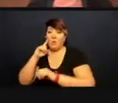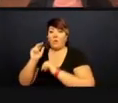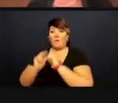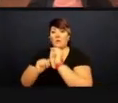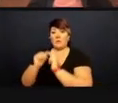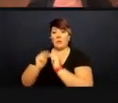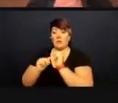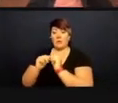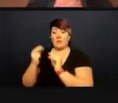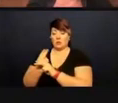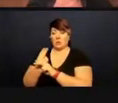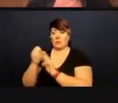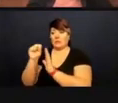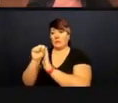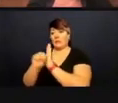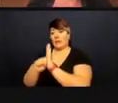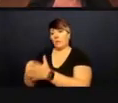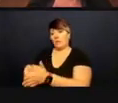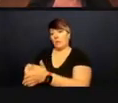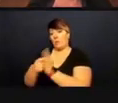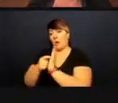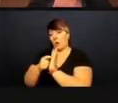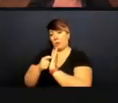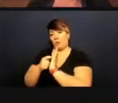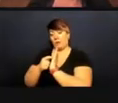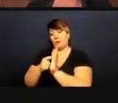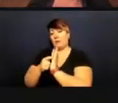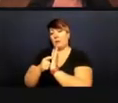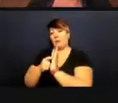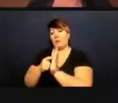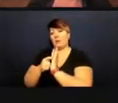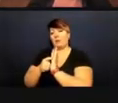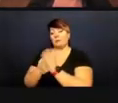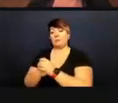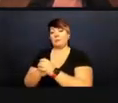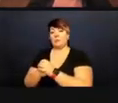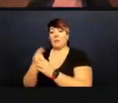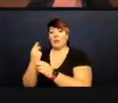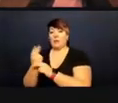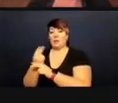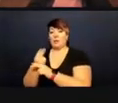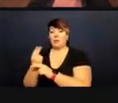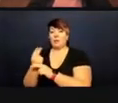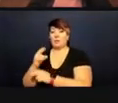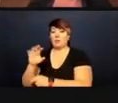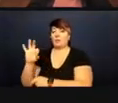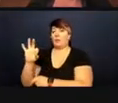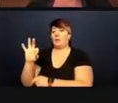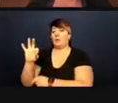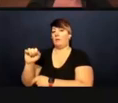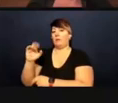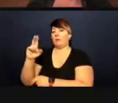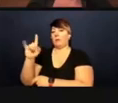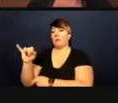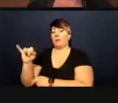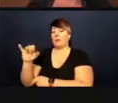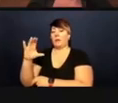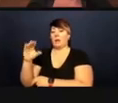KFX ni tathmini ya vifaa kuangalia kwa mfano hali